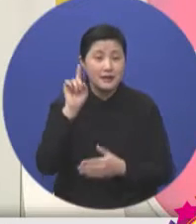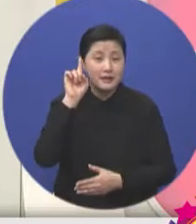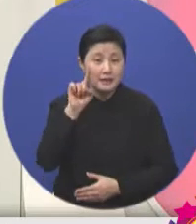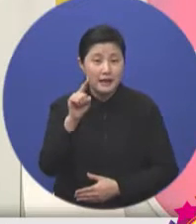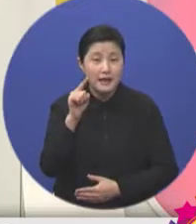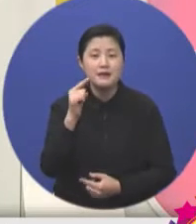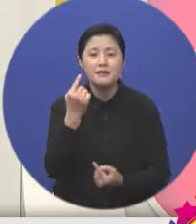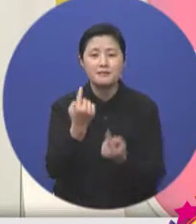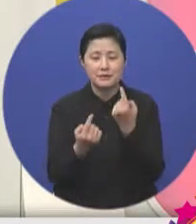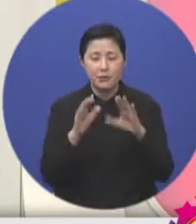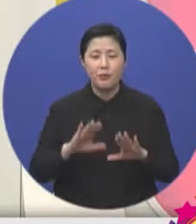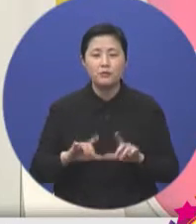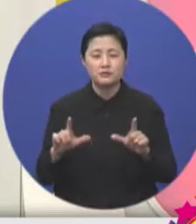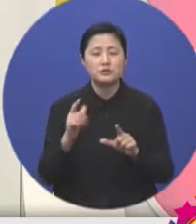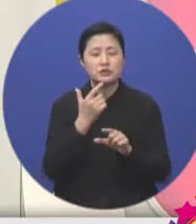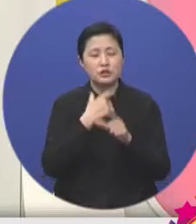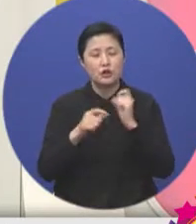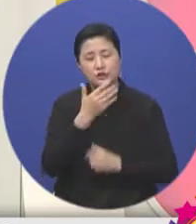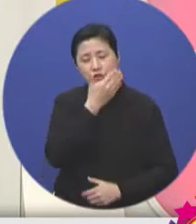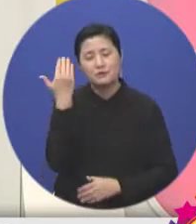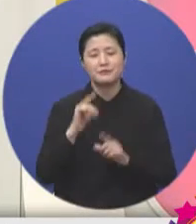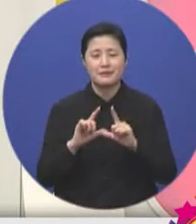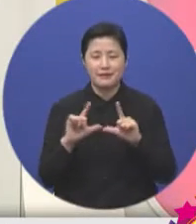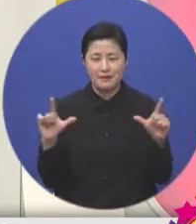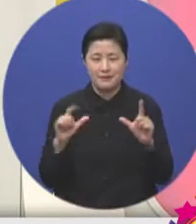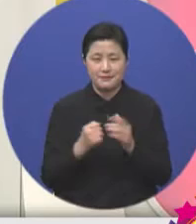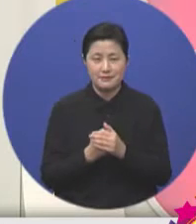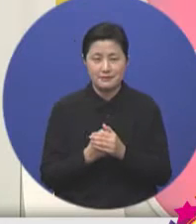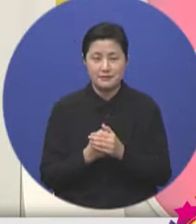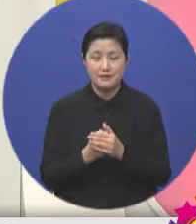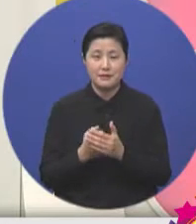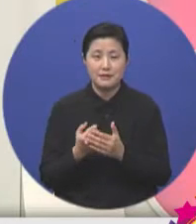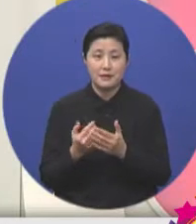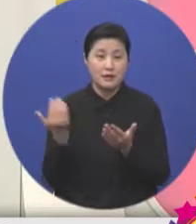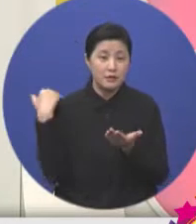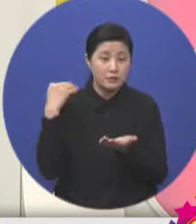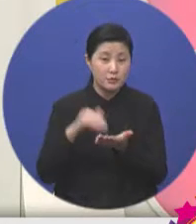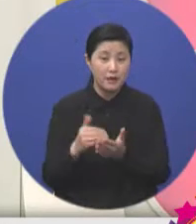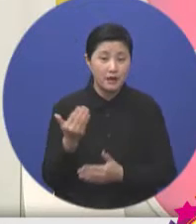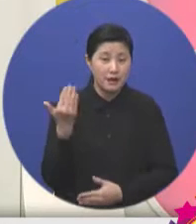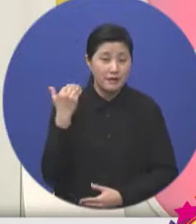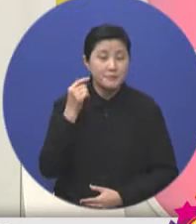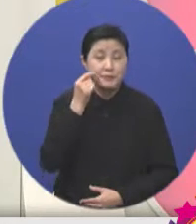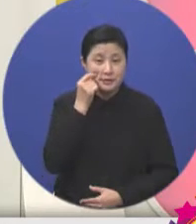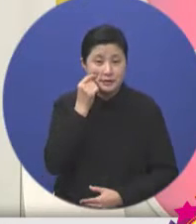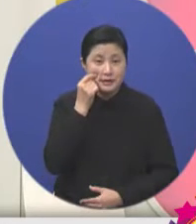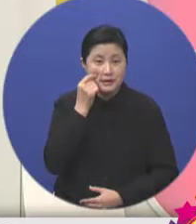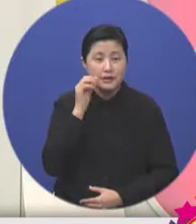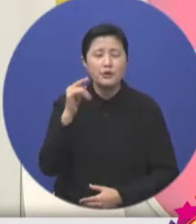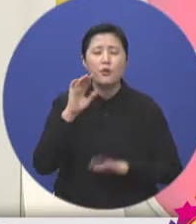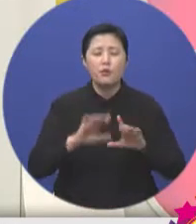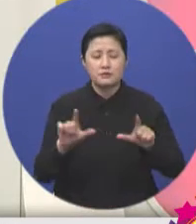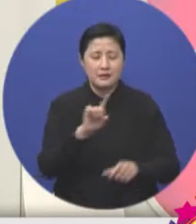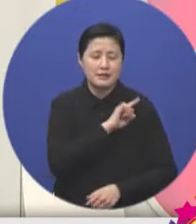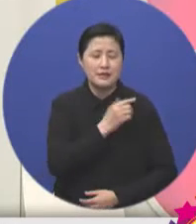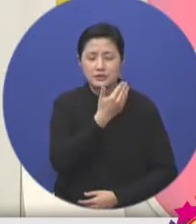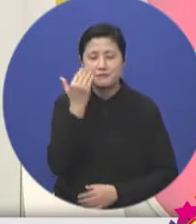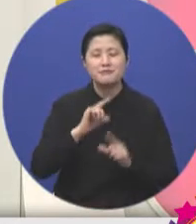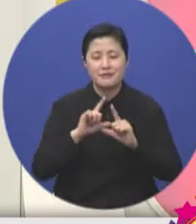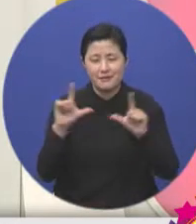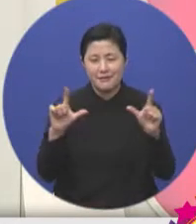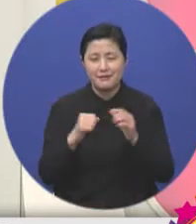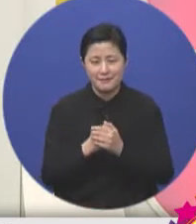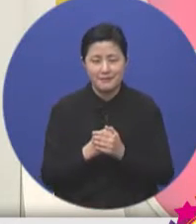내일보다는 오늘이 가장 젊은 날이래요. 다시 갈 수는 없어도 일단 오늘이 가장 젊은 날이야. 맞아. 네,